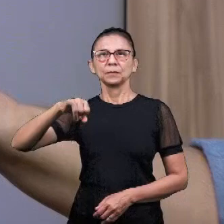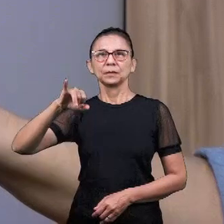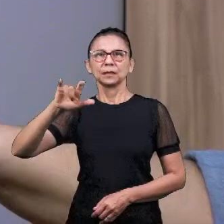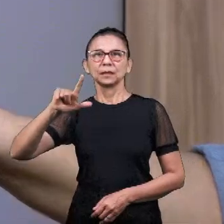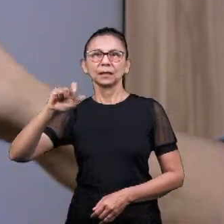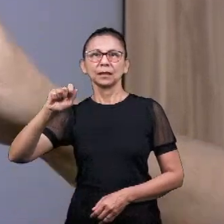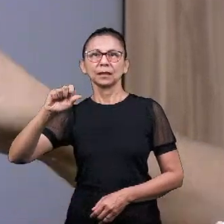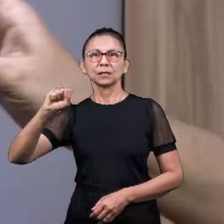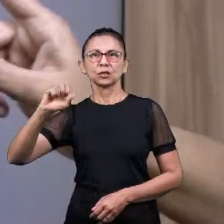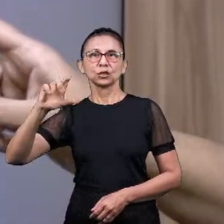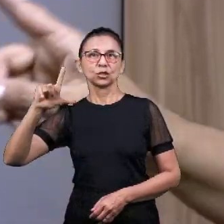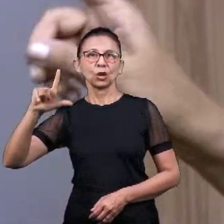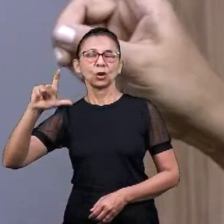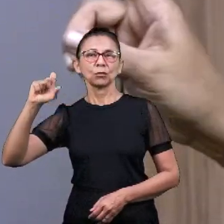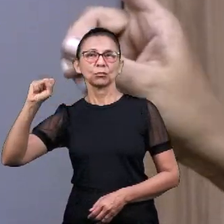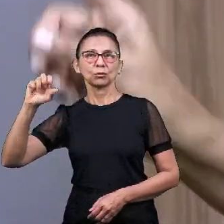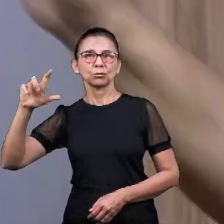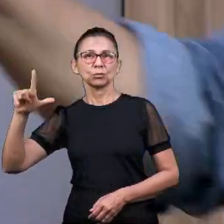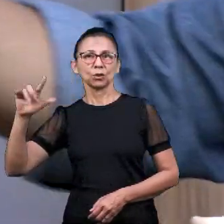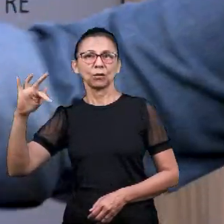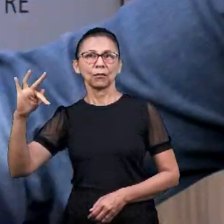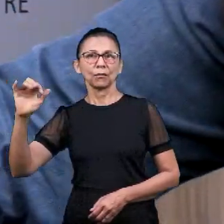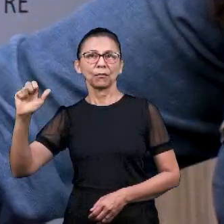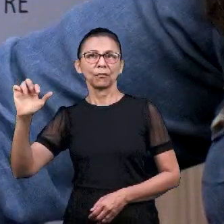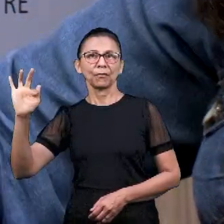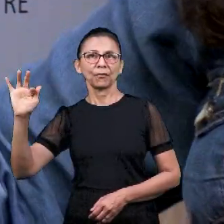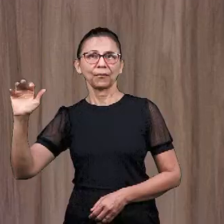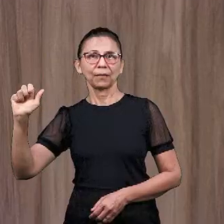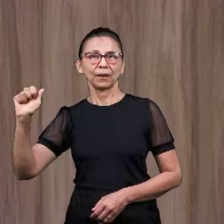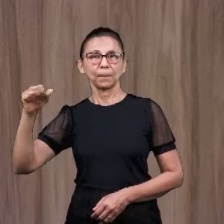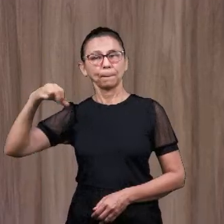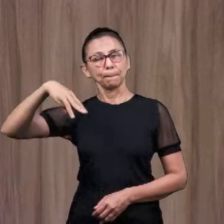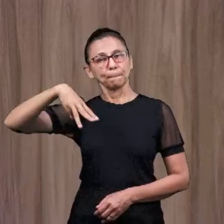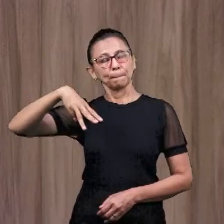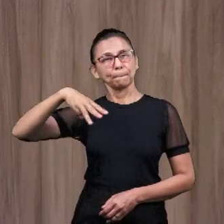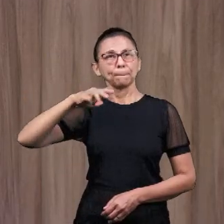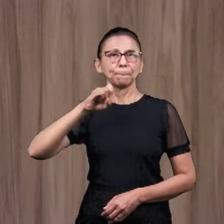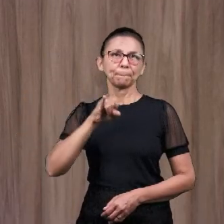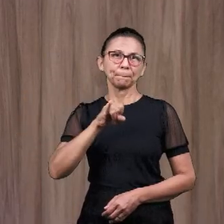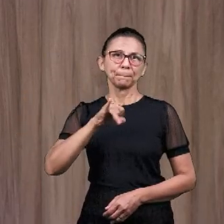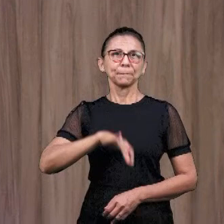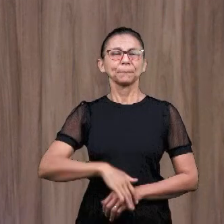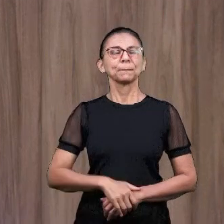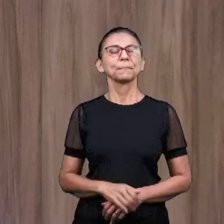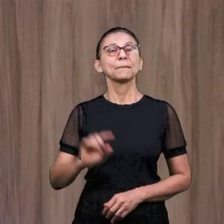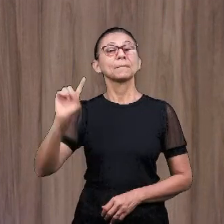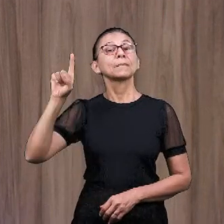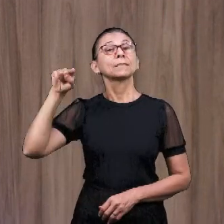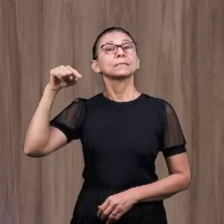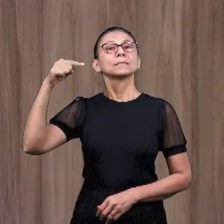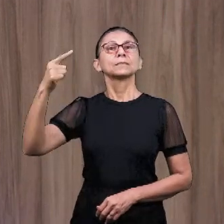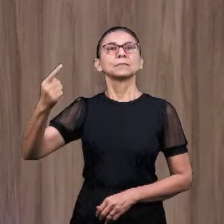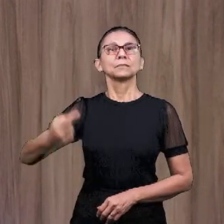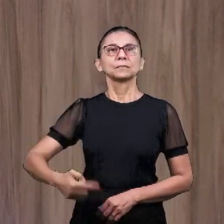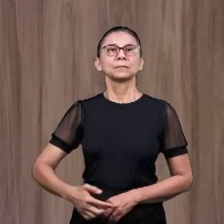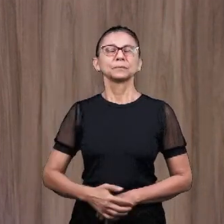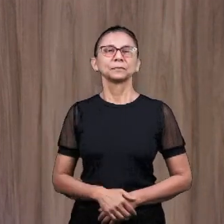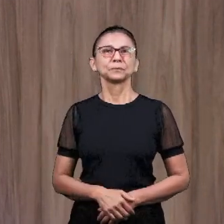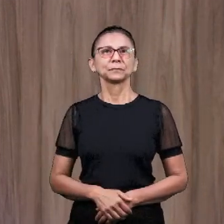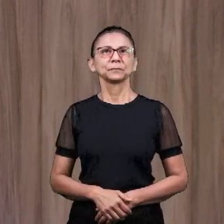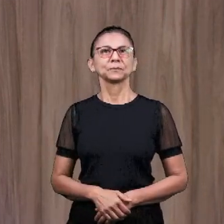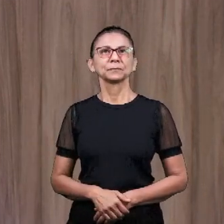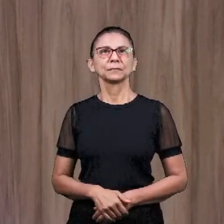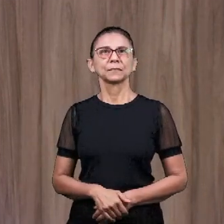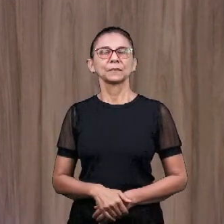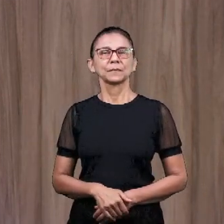sol, sol, sol, fa, fa, mi. Et après, il y a 3 pauses.